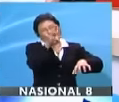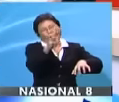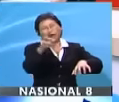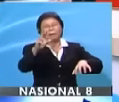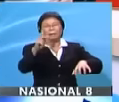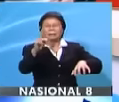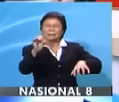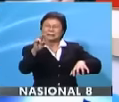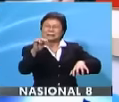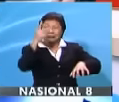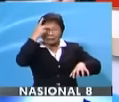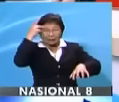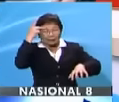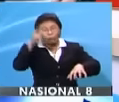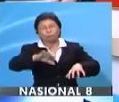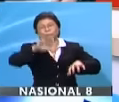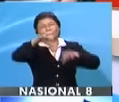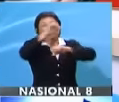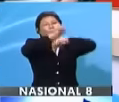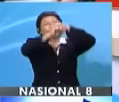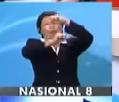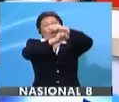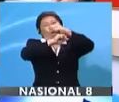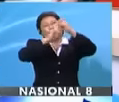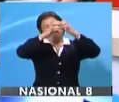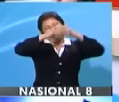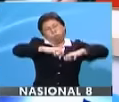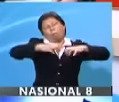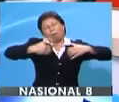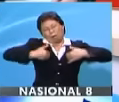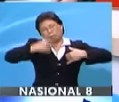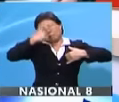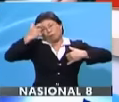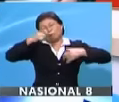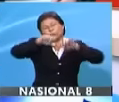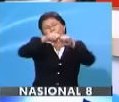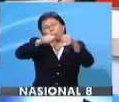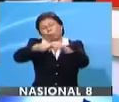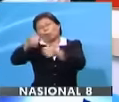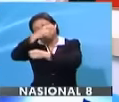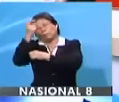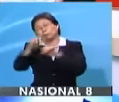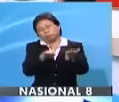dan Keningau antara infrastruktur yang mengalami kerosakan akibat gempa semalam.